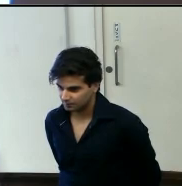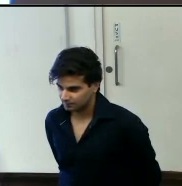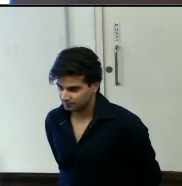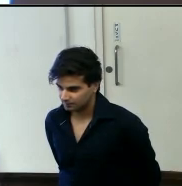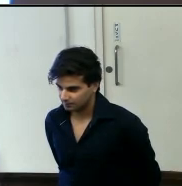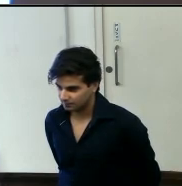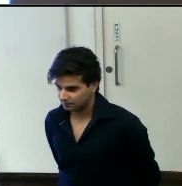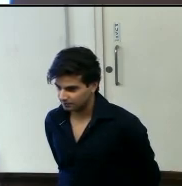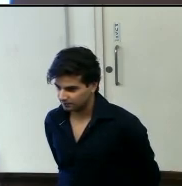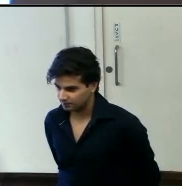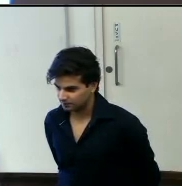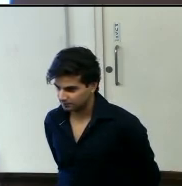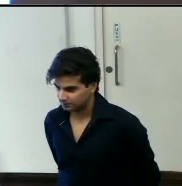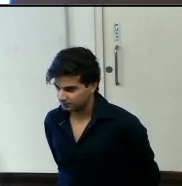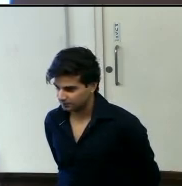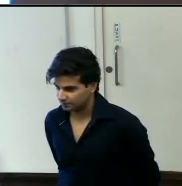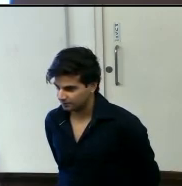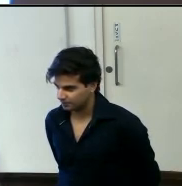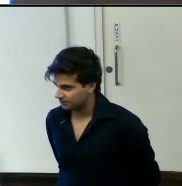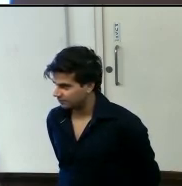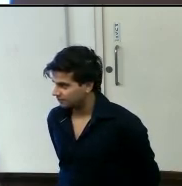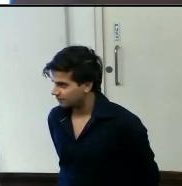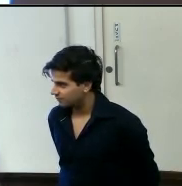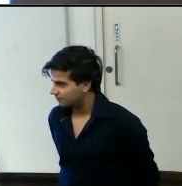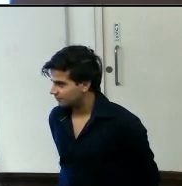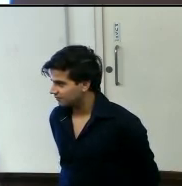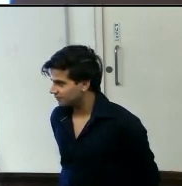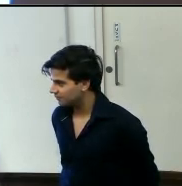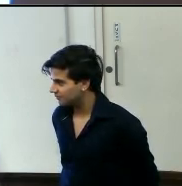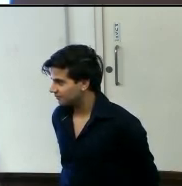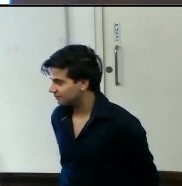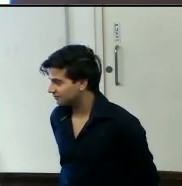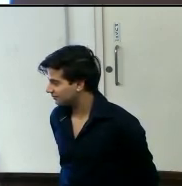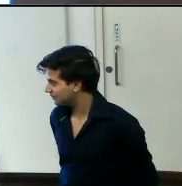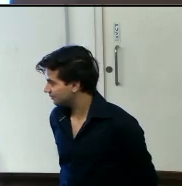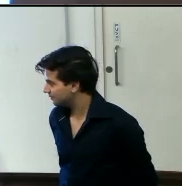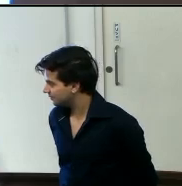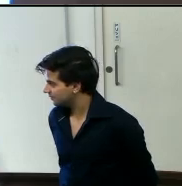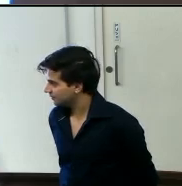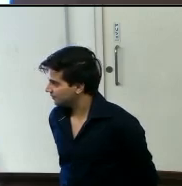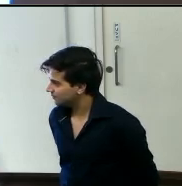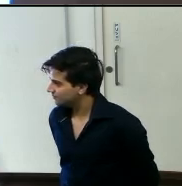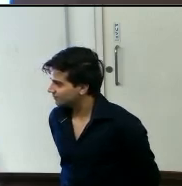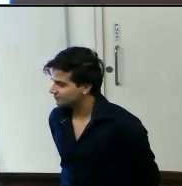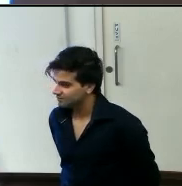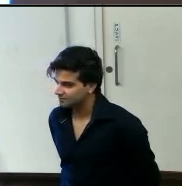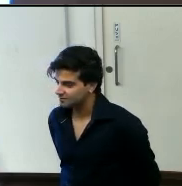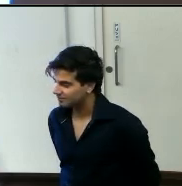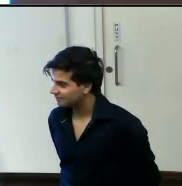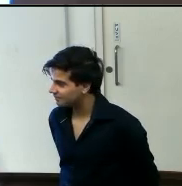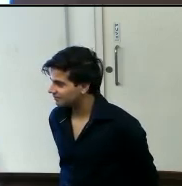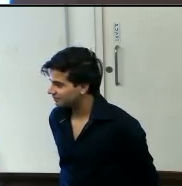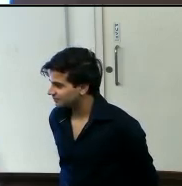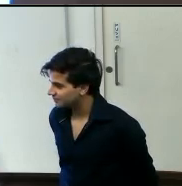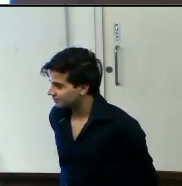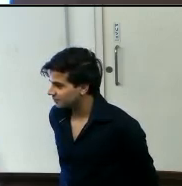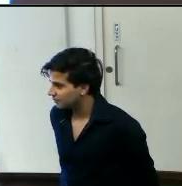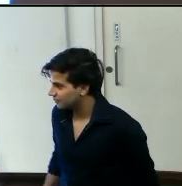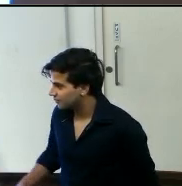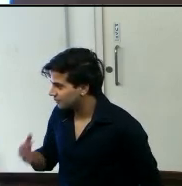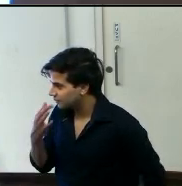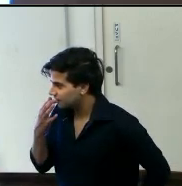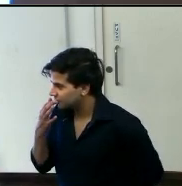ಸಾಲ್ವಿಂಗ್. ಅಂದರೆ ಇವಾಗ ಎಷ್ಟು ದೊಡ್ಡ ನಳಿಕೆ ಇರಬೇಕು, ಅದಕ್ಕೆ ಎಷ್ಟು ನೀರಾಗಿರಬೇಕು, ಪಲ್ಪು, ಇದೆಲ್ಲ ಒಂದೊಂದಾಗಿ ಸಾಲ್ವ್ ಮಾಡಿಕೊಂಡು ಅದ್ರ ಜೊತೆಗೆ ಈ ಕಂಟೆಂಟ್ನ